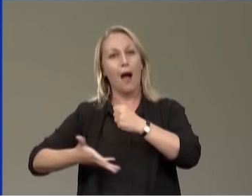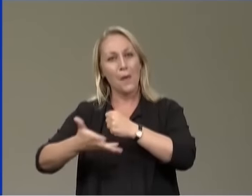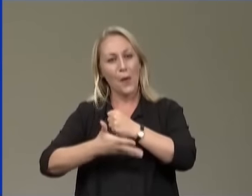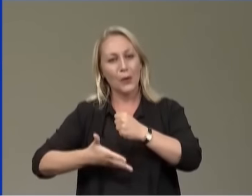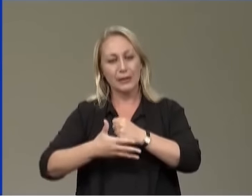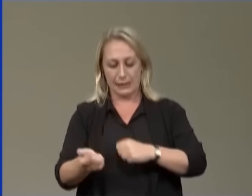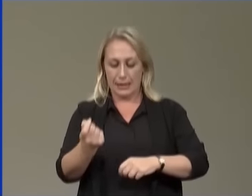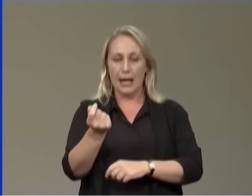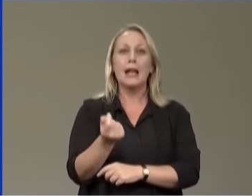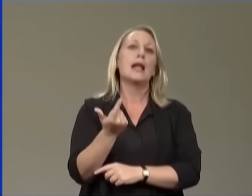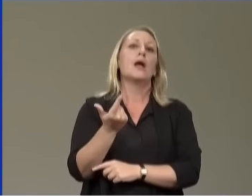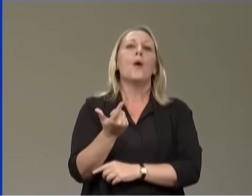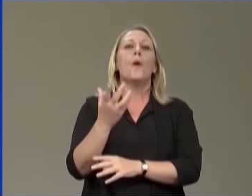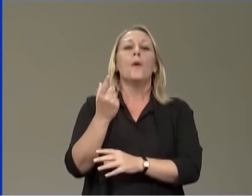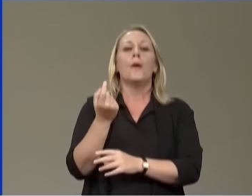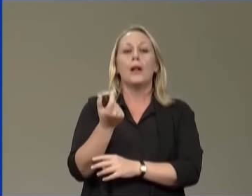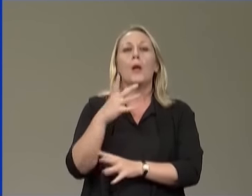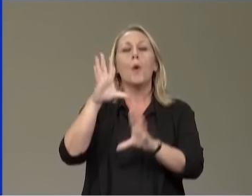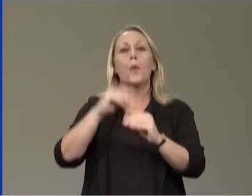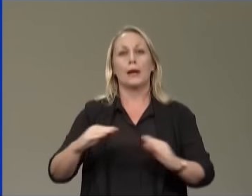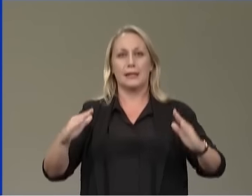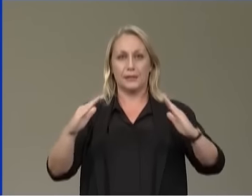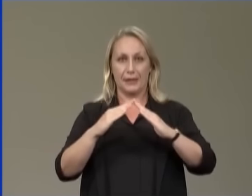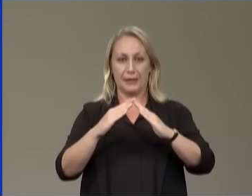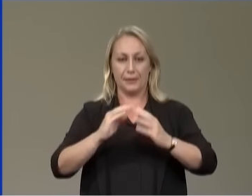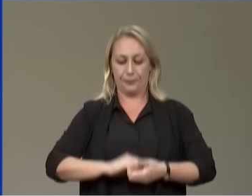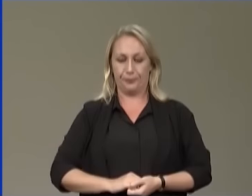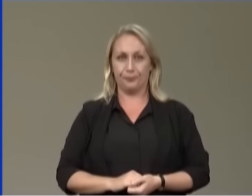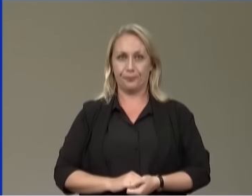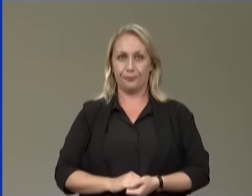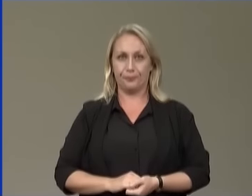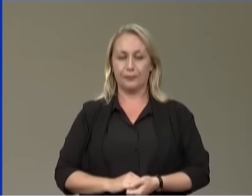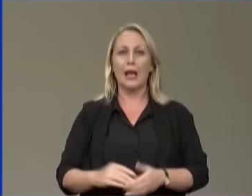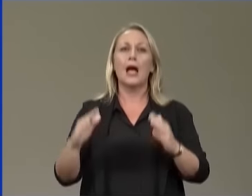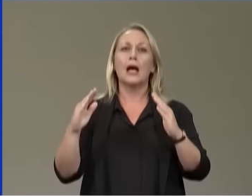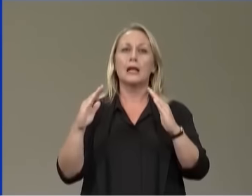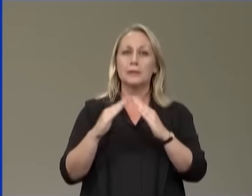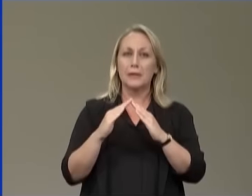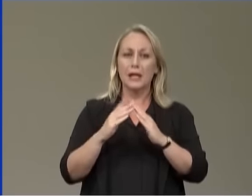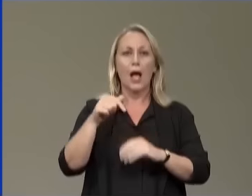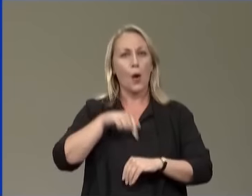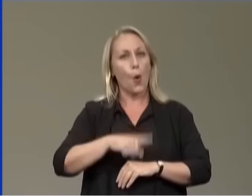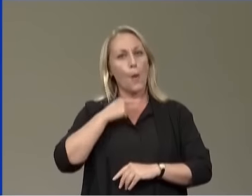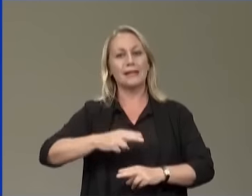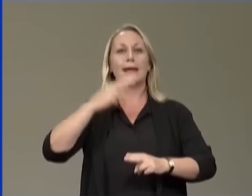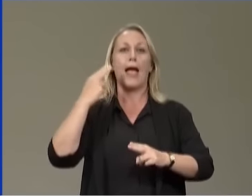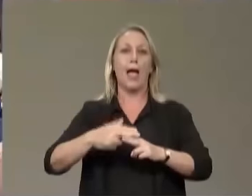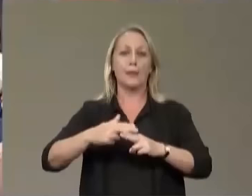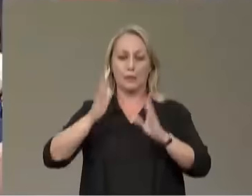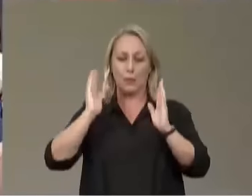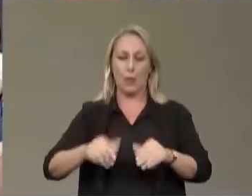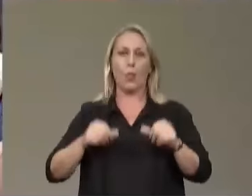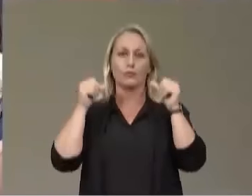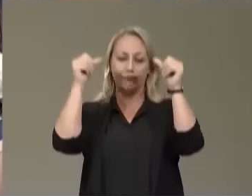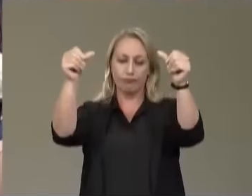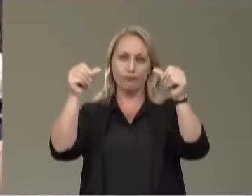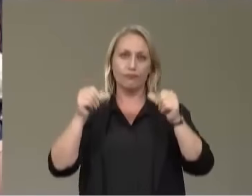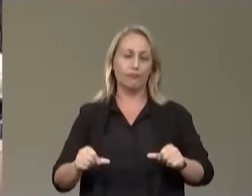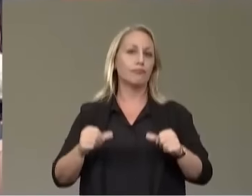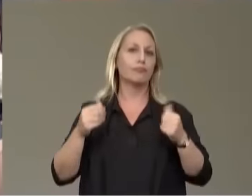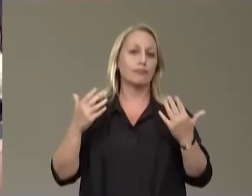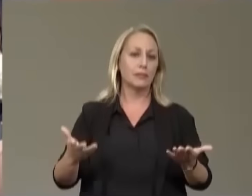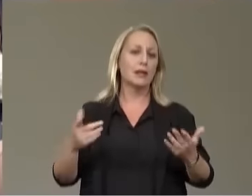έρθω λίγο στο ζήτημα του στεγαστικού. Θέμα για το οποίο μπορώ σήμερα πια και επίσημα να ανακοινώσω ότι μετά